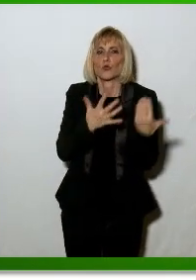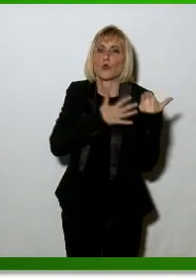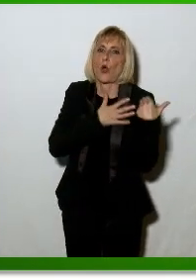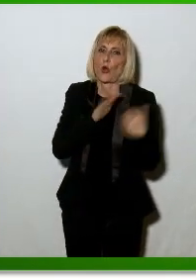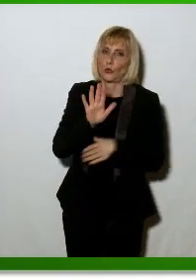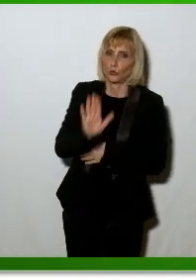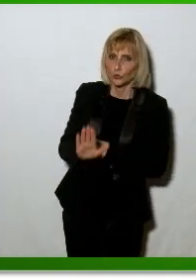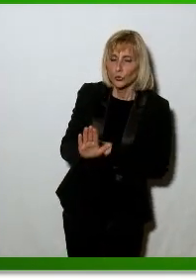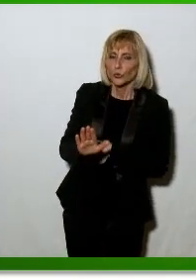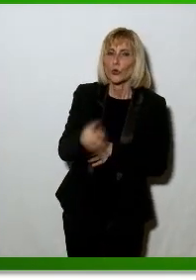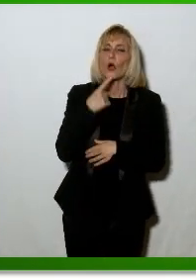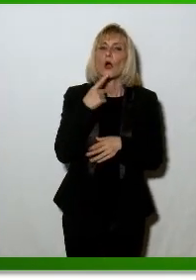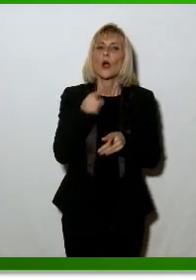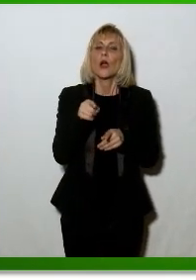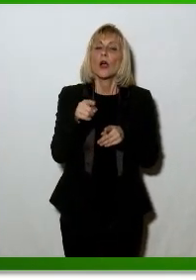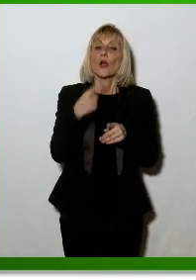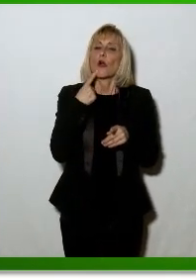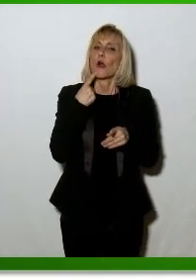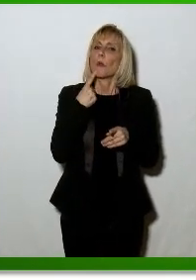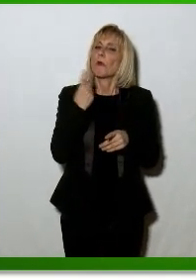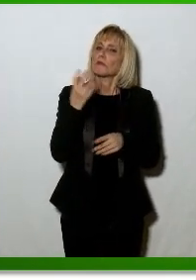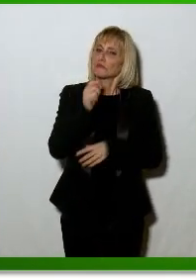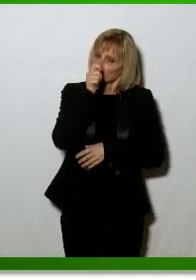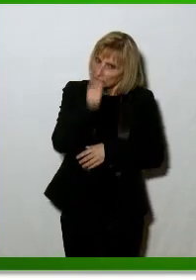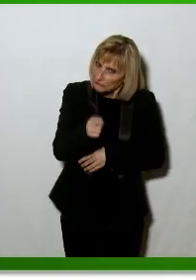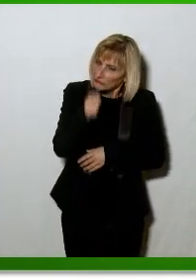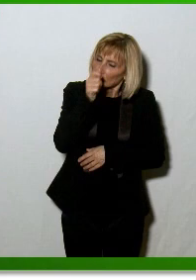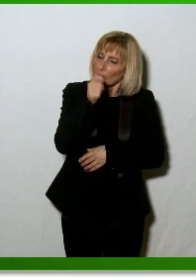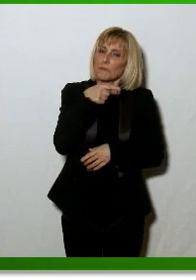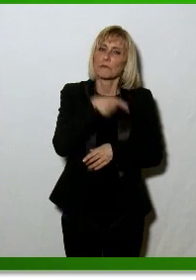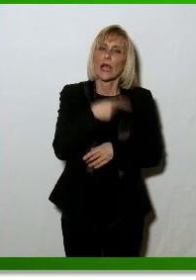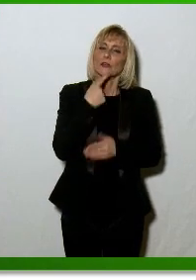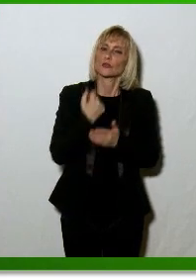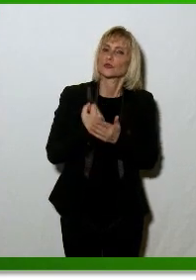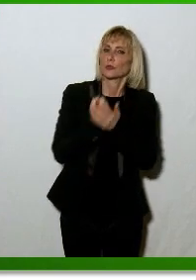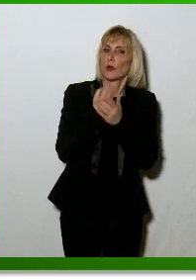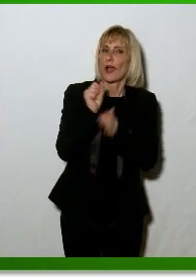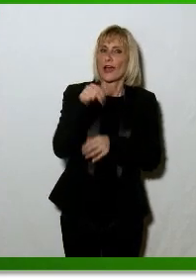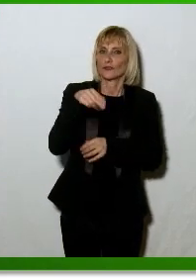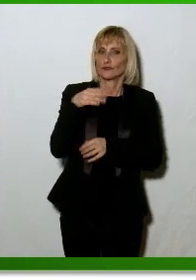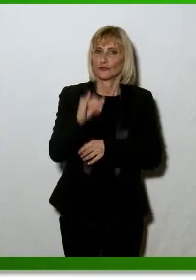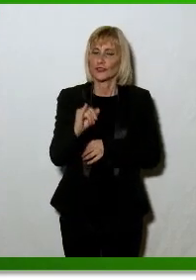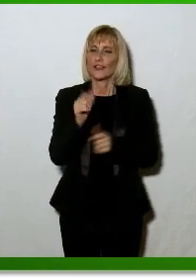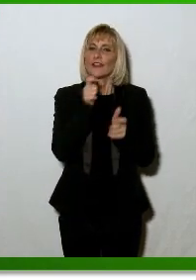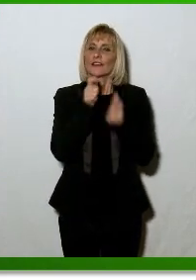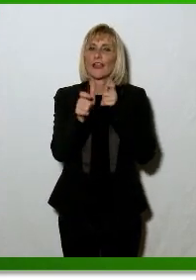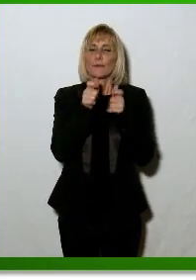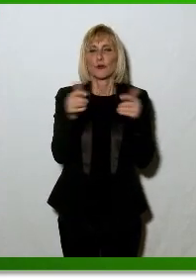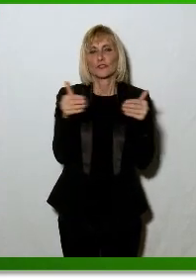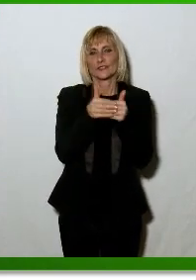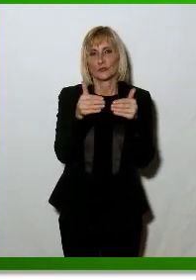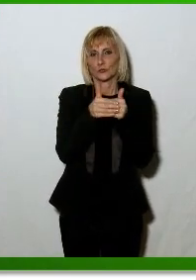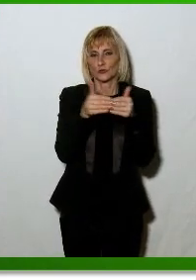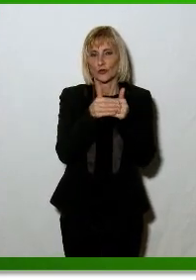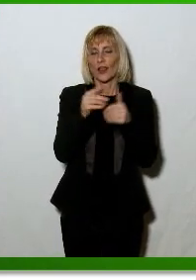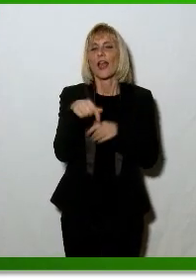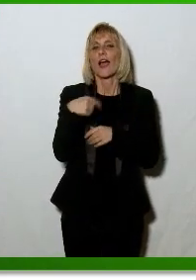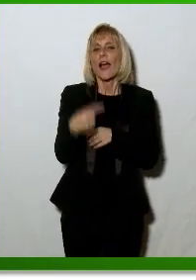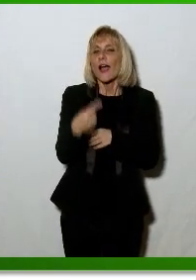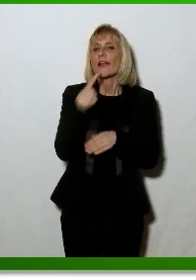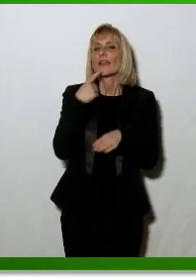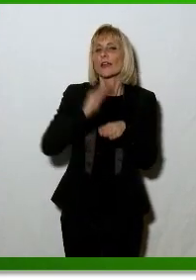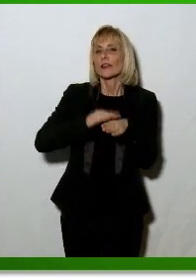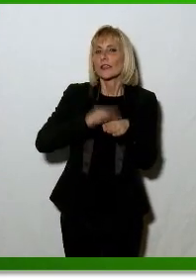sei saputo ritagliare con merito di grande supporto ad Anci nei rapporti istituzionali anche in seguito alle